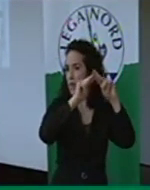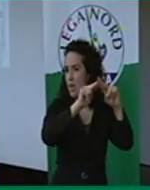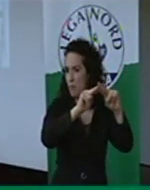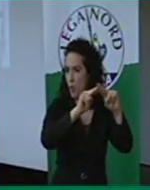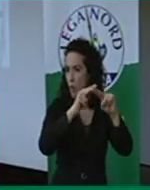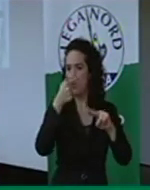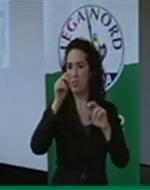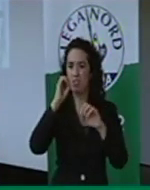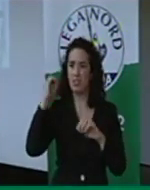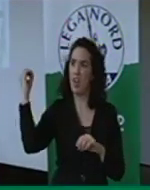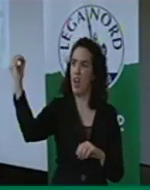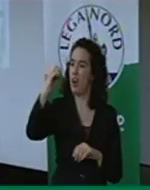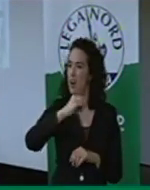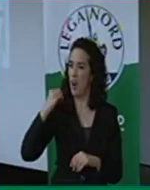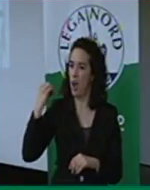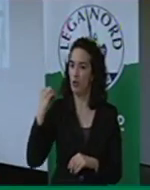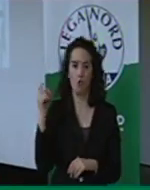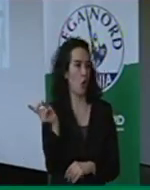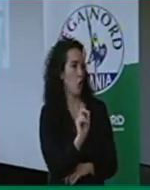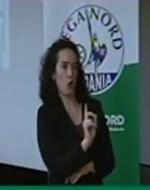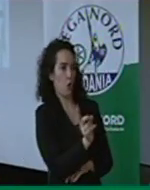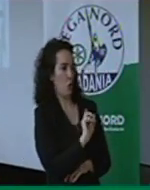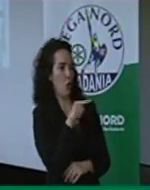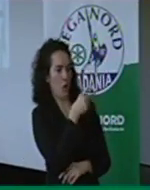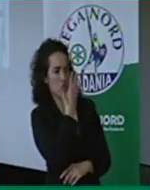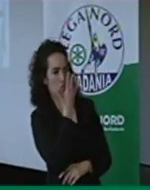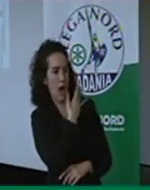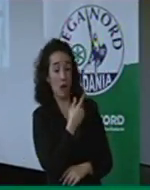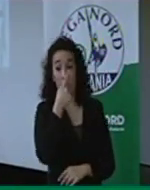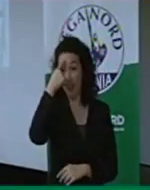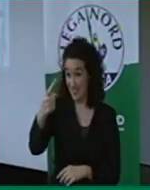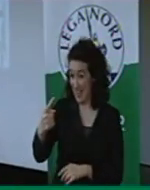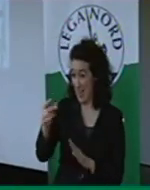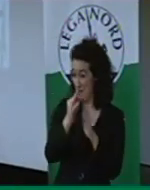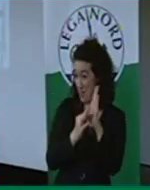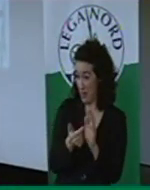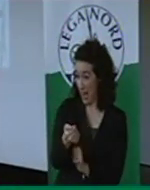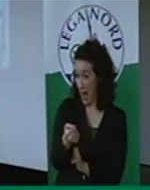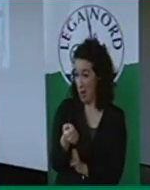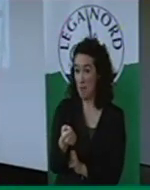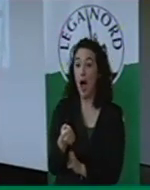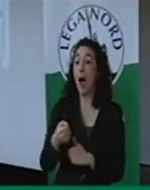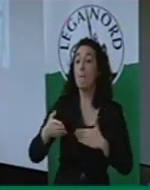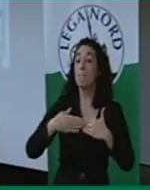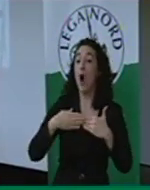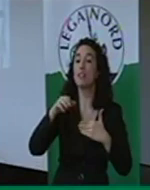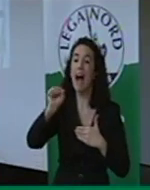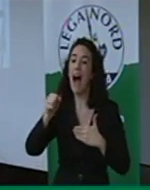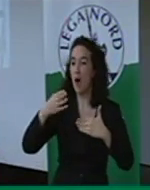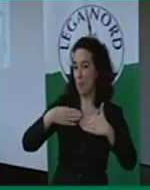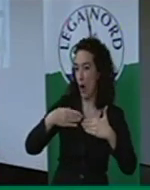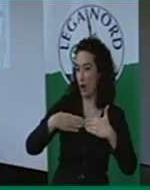no se ci fosse stato porta a porta e fosse andato a porta a porta